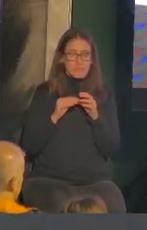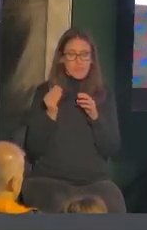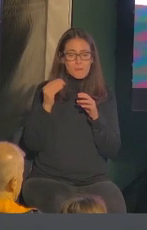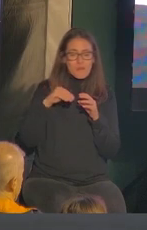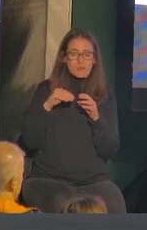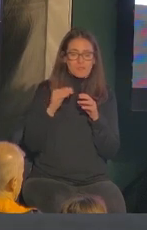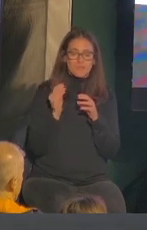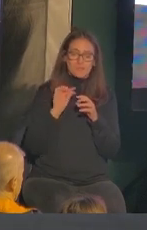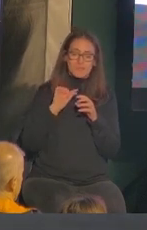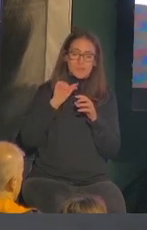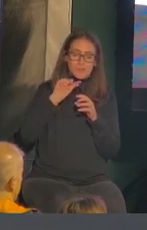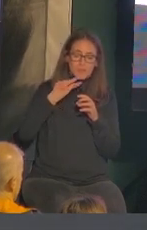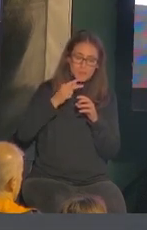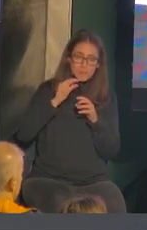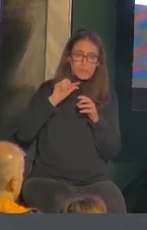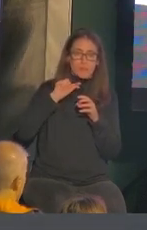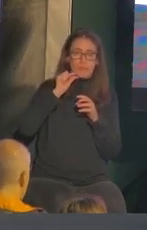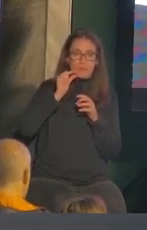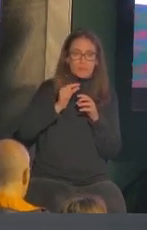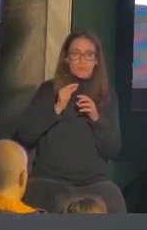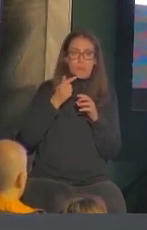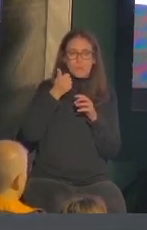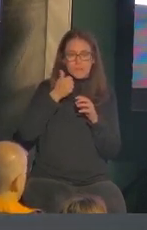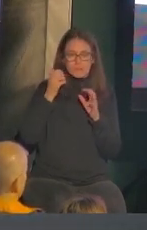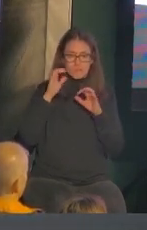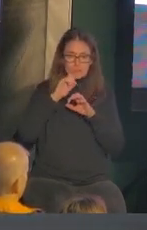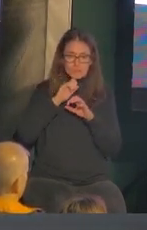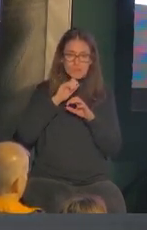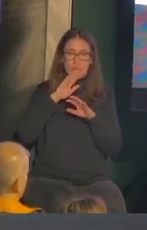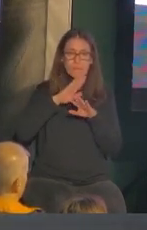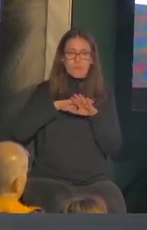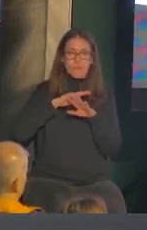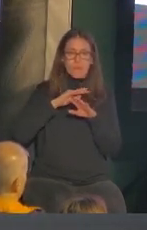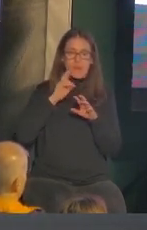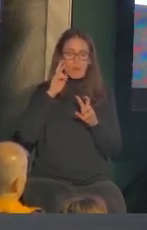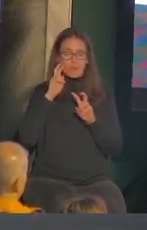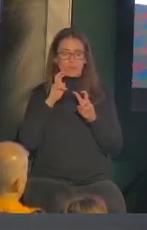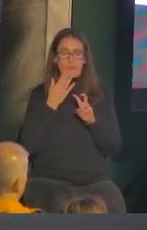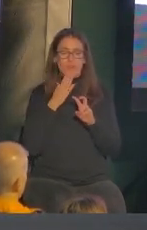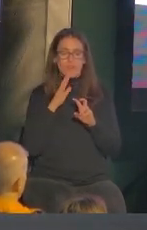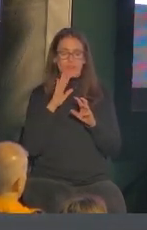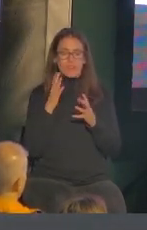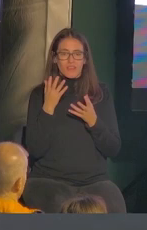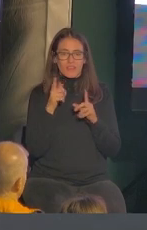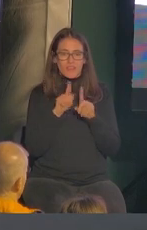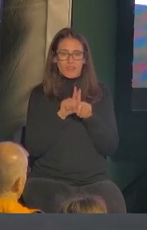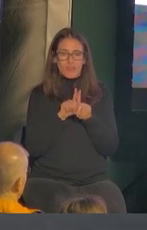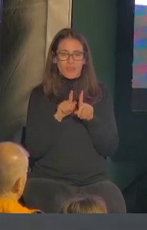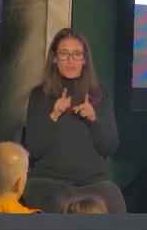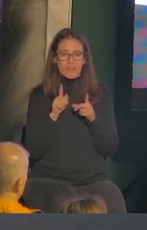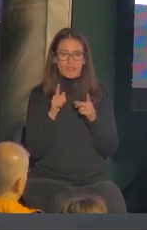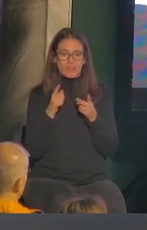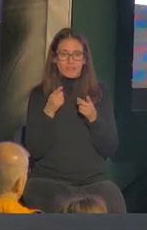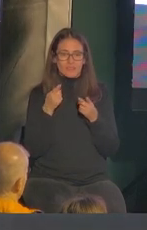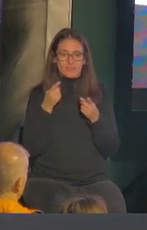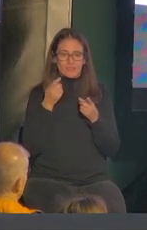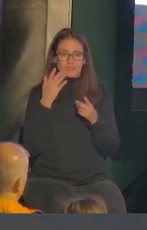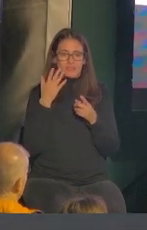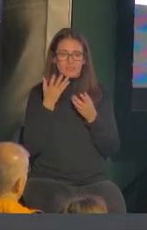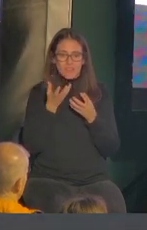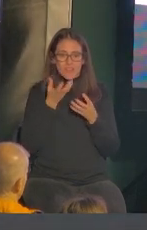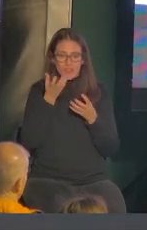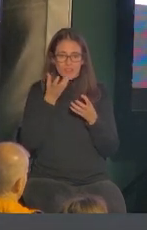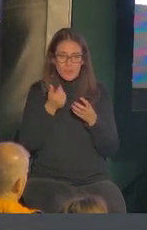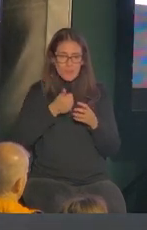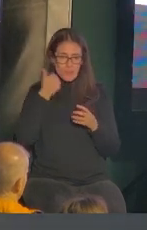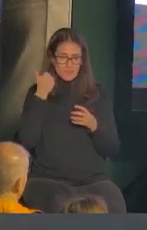amb una capa més fosca, com per donar aquest torrat que tenen els brioixos. I després